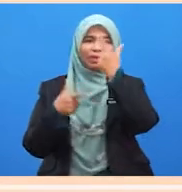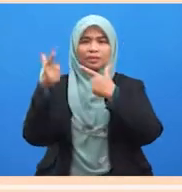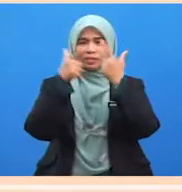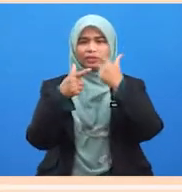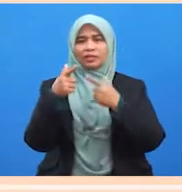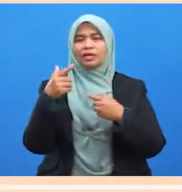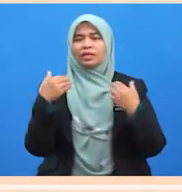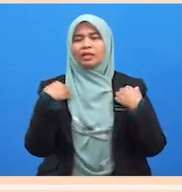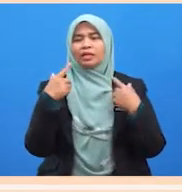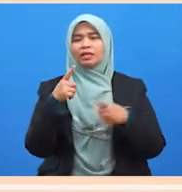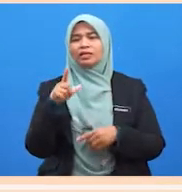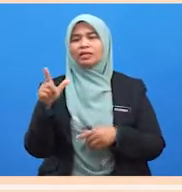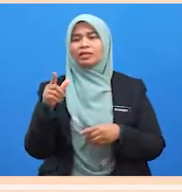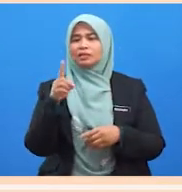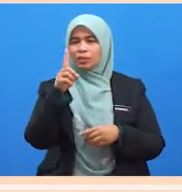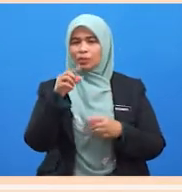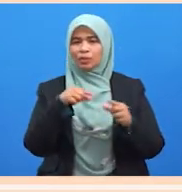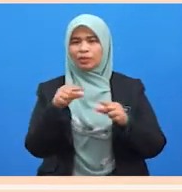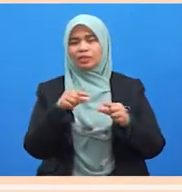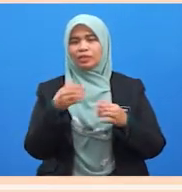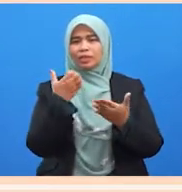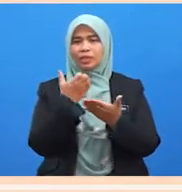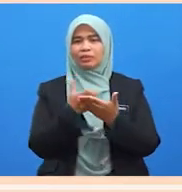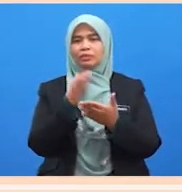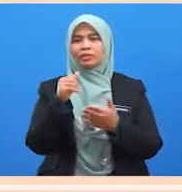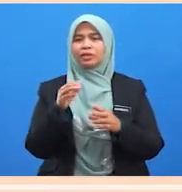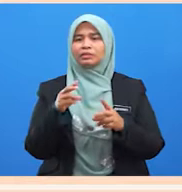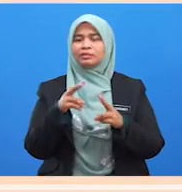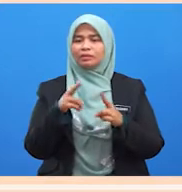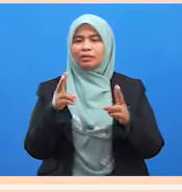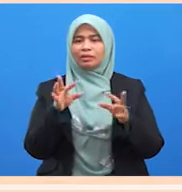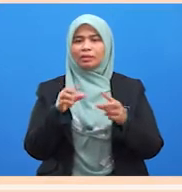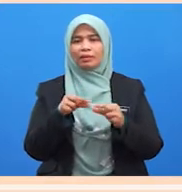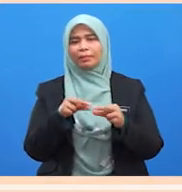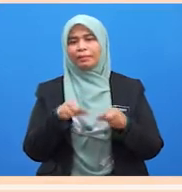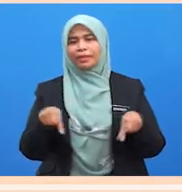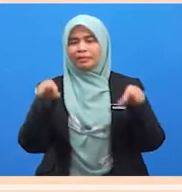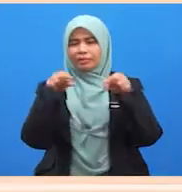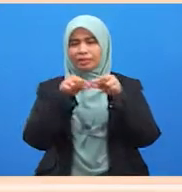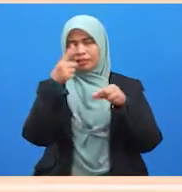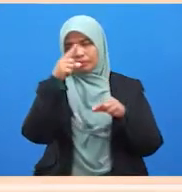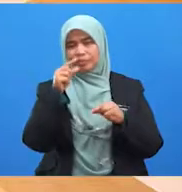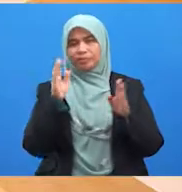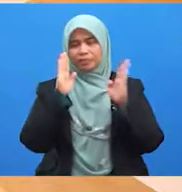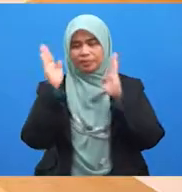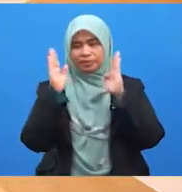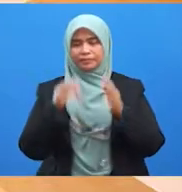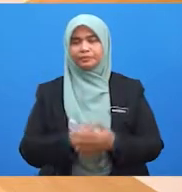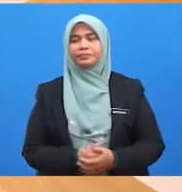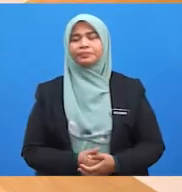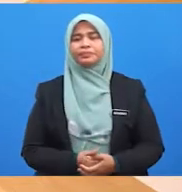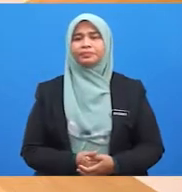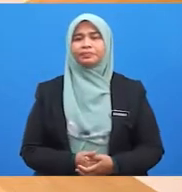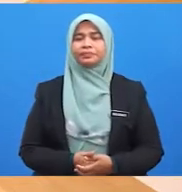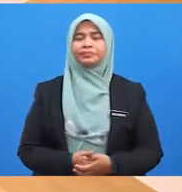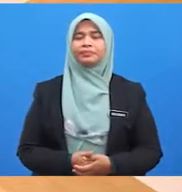pelancongan merupakan salah satu kegiatan ekonomi yang terpenting untuk pembangunan negara. Tahniah dan